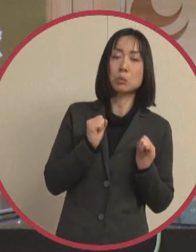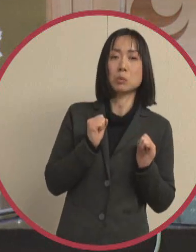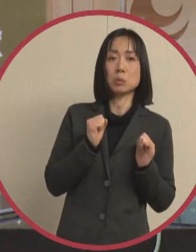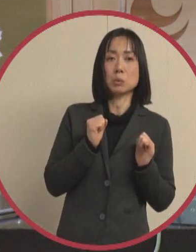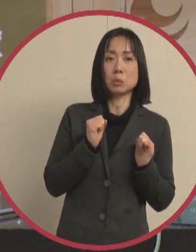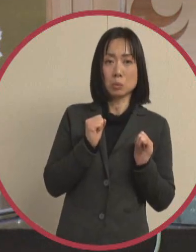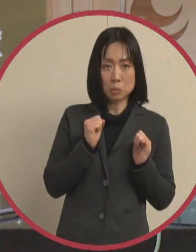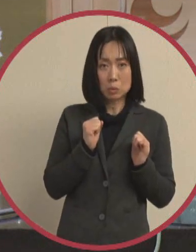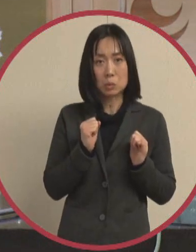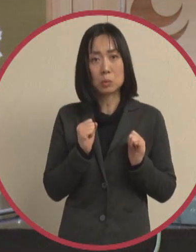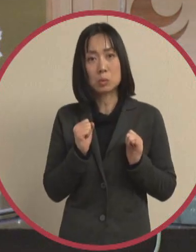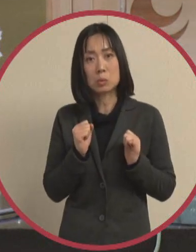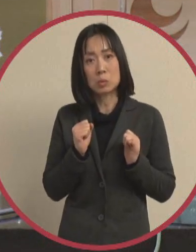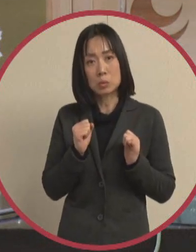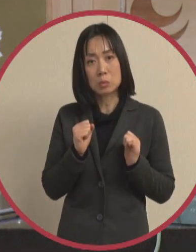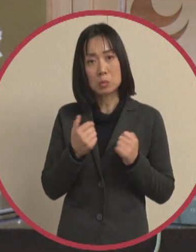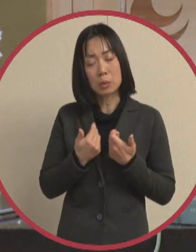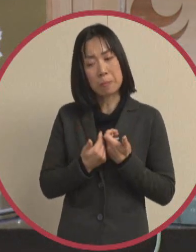し、